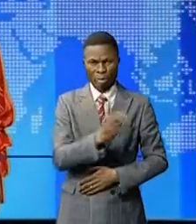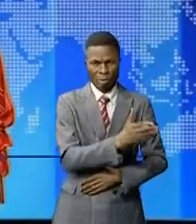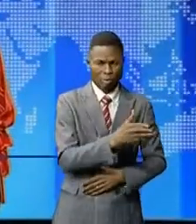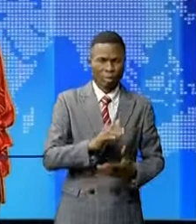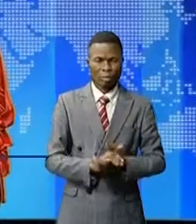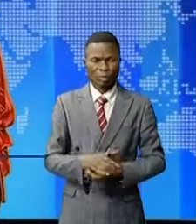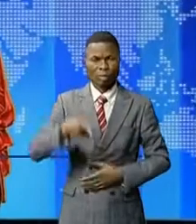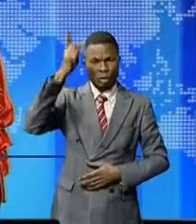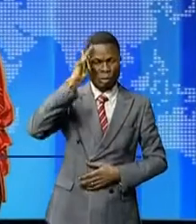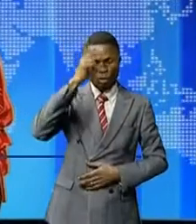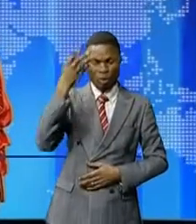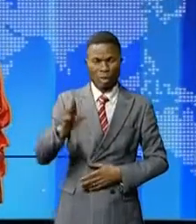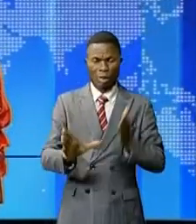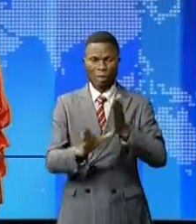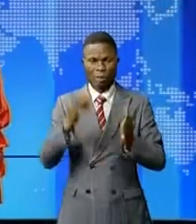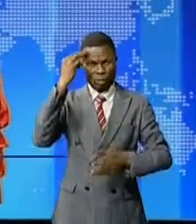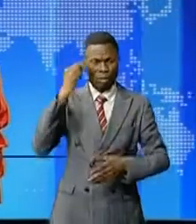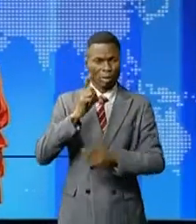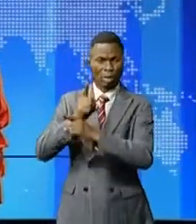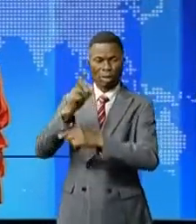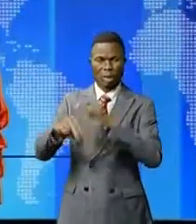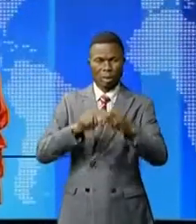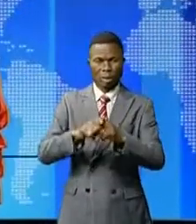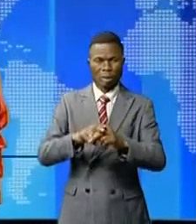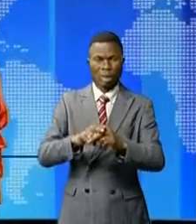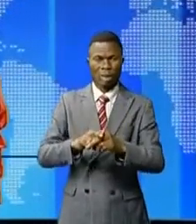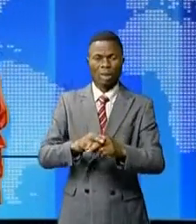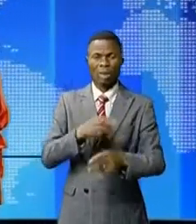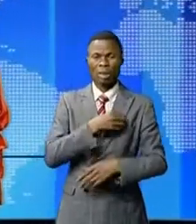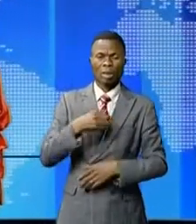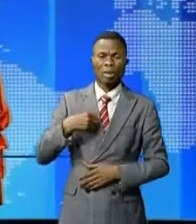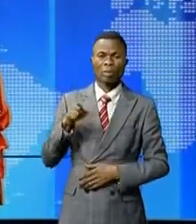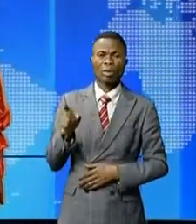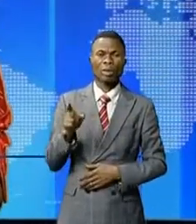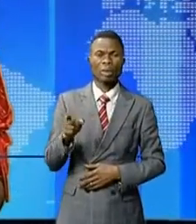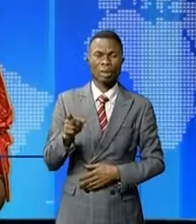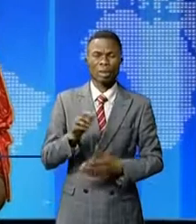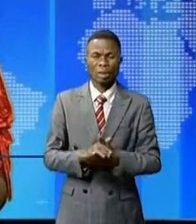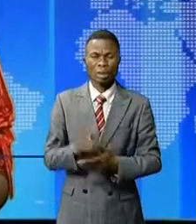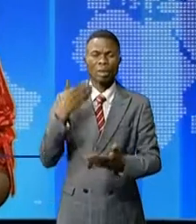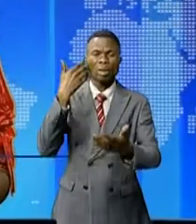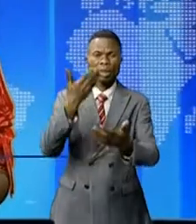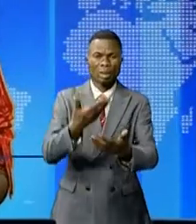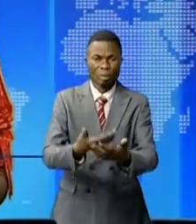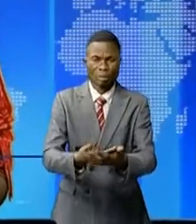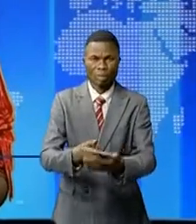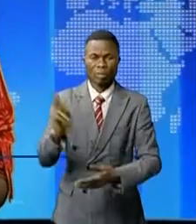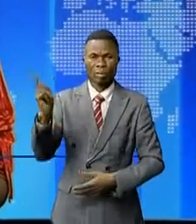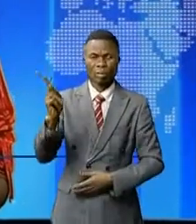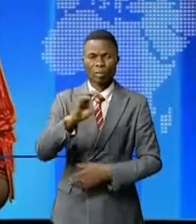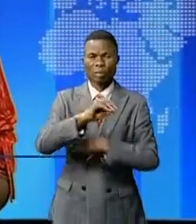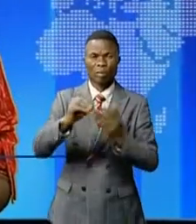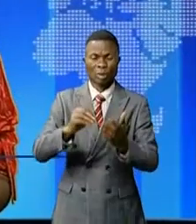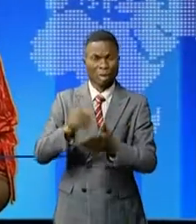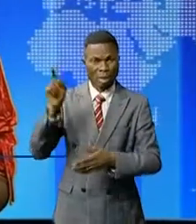le Haut-Katanga, la vice-ministre de la Défense nationale, Séraphine Kiloubou-Kitouna, est arrivée au Kasaï central.